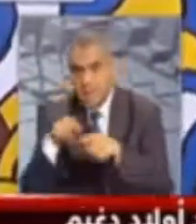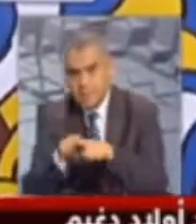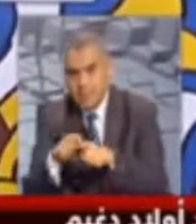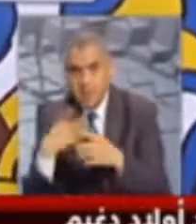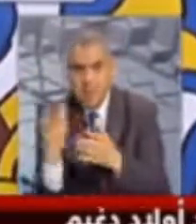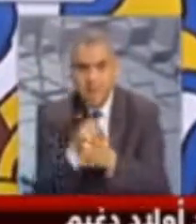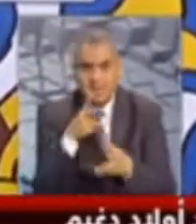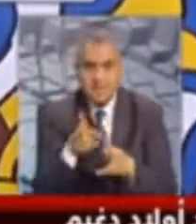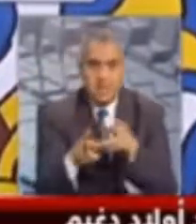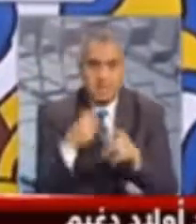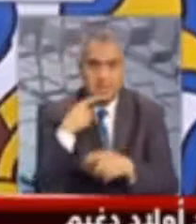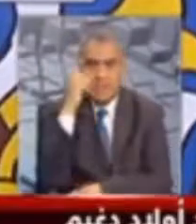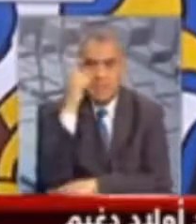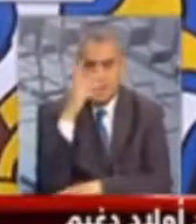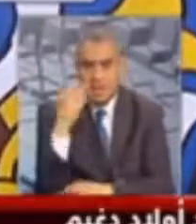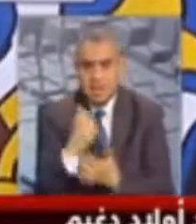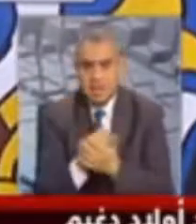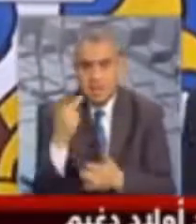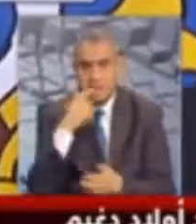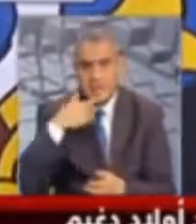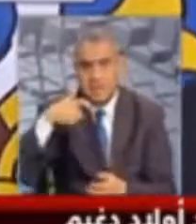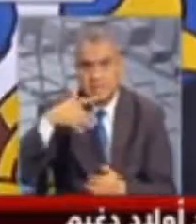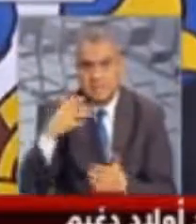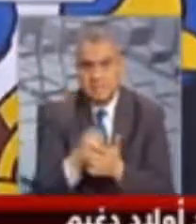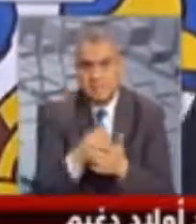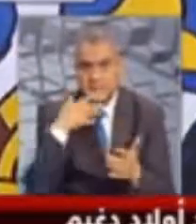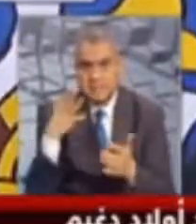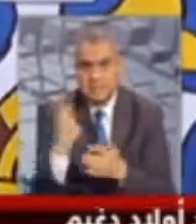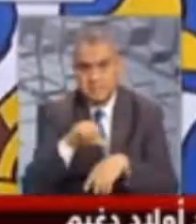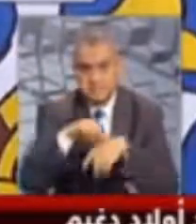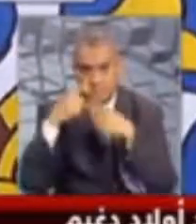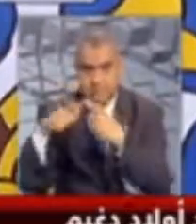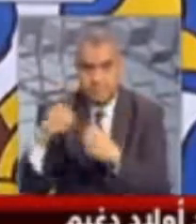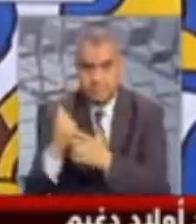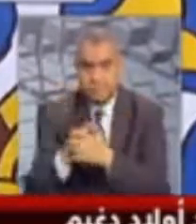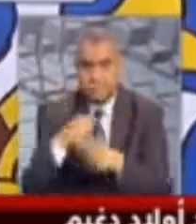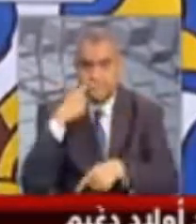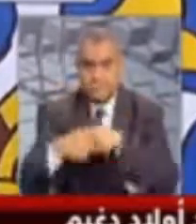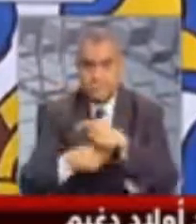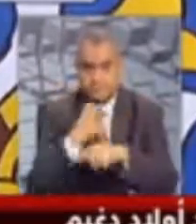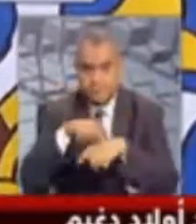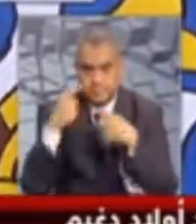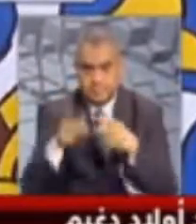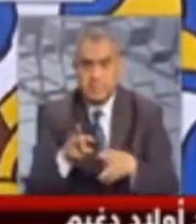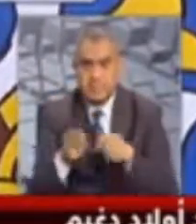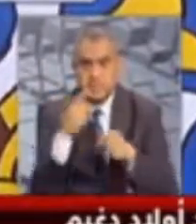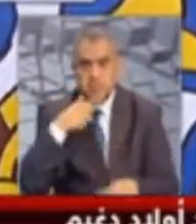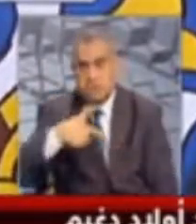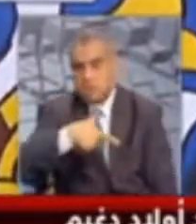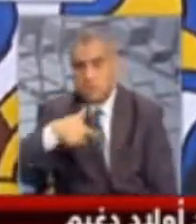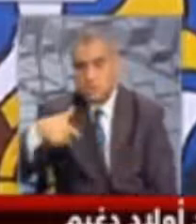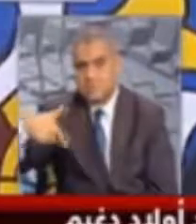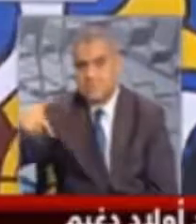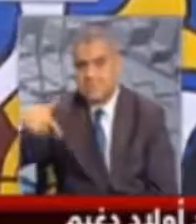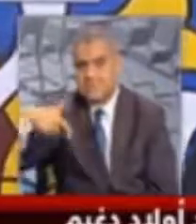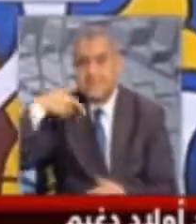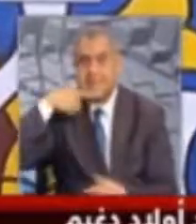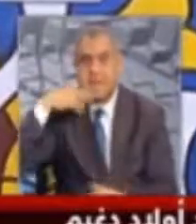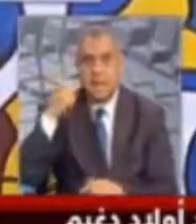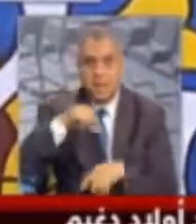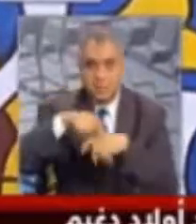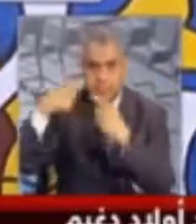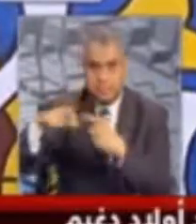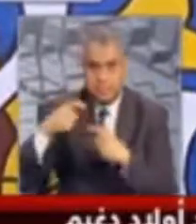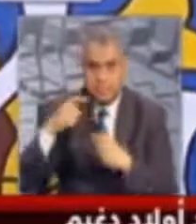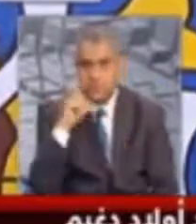المسجد اليوم في إطار افتتاح 60 مسجدا ليتمم بالفعل افتتاح 660 مسجدا في